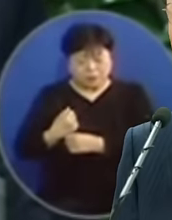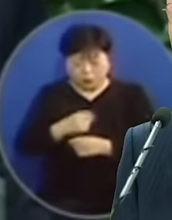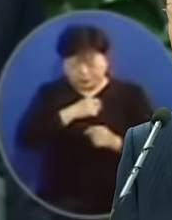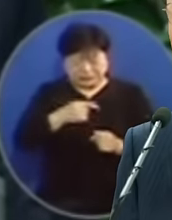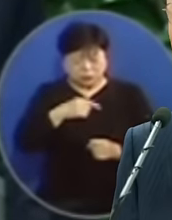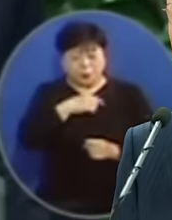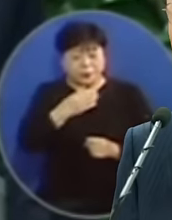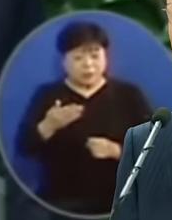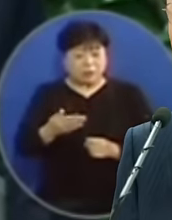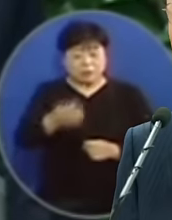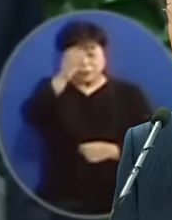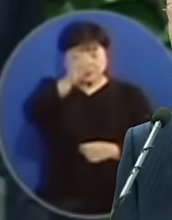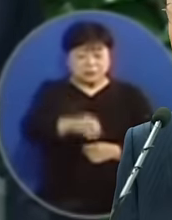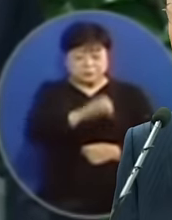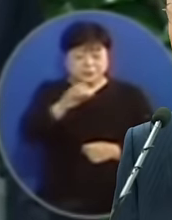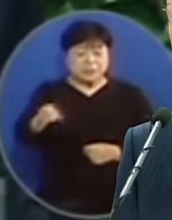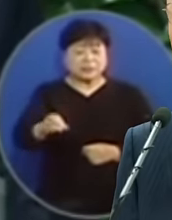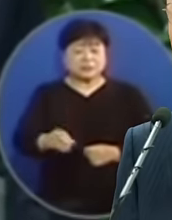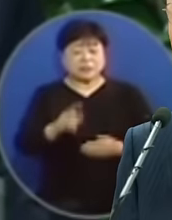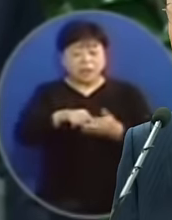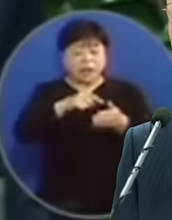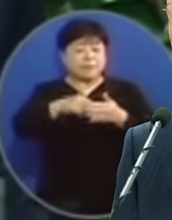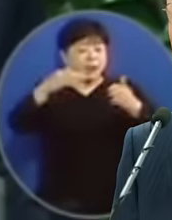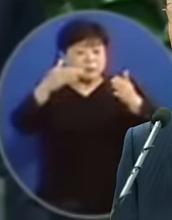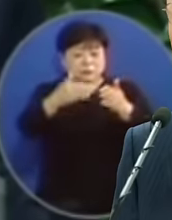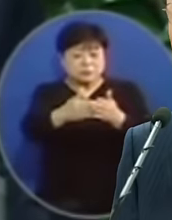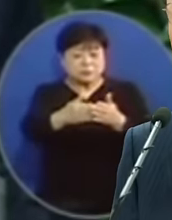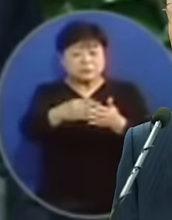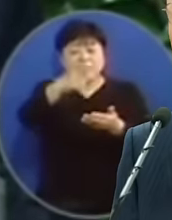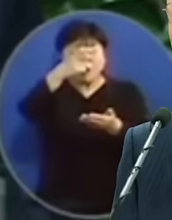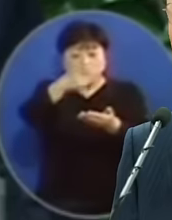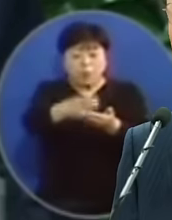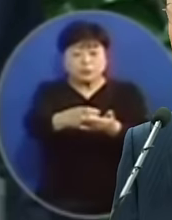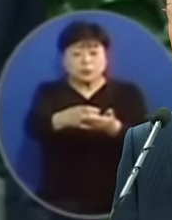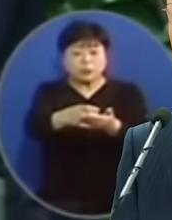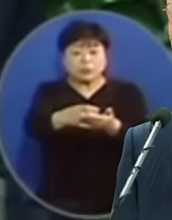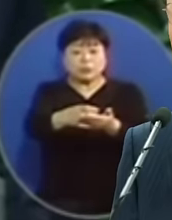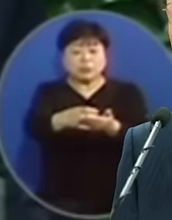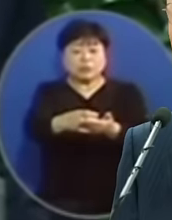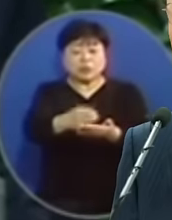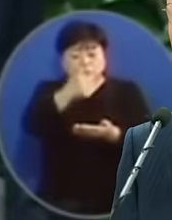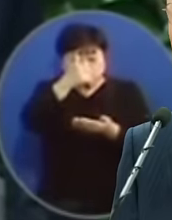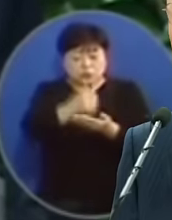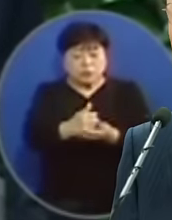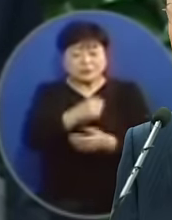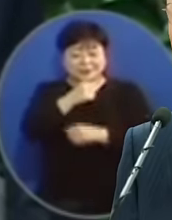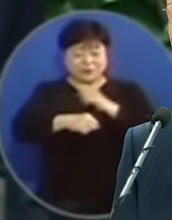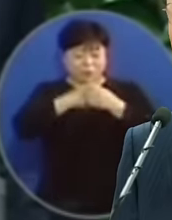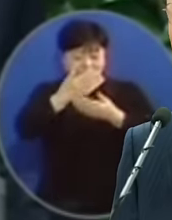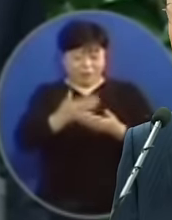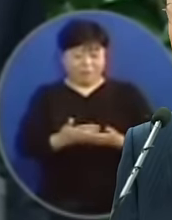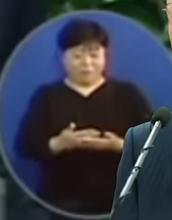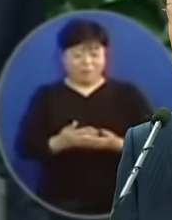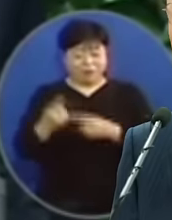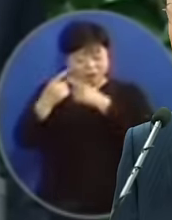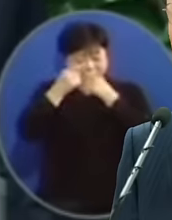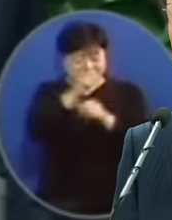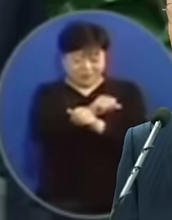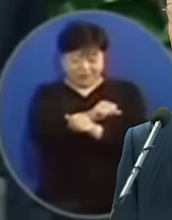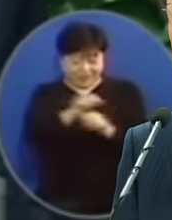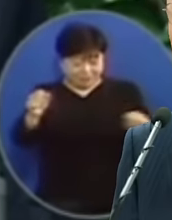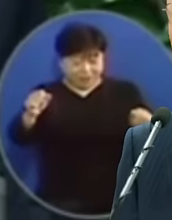피 흘려 십자가에서 다 청산하게 하시고 법적으로 여러분을 죄에서 자유를, 허물에서